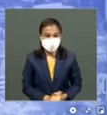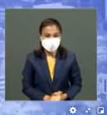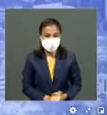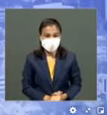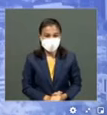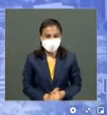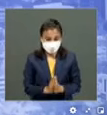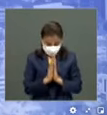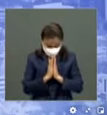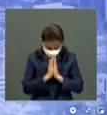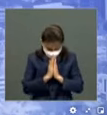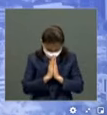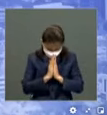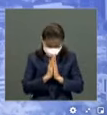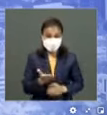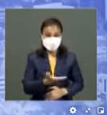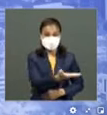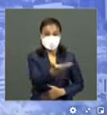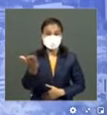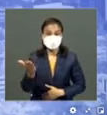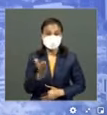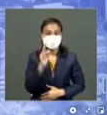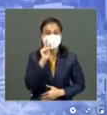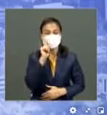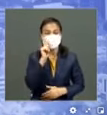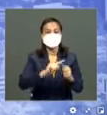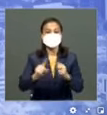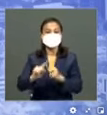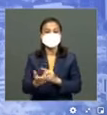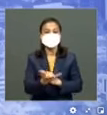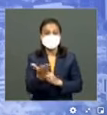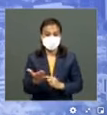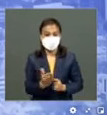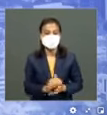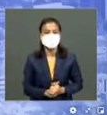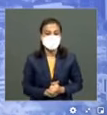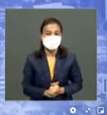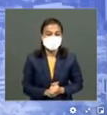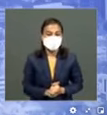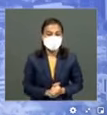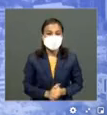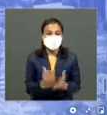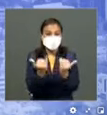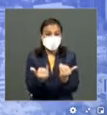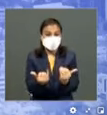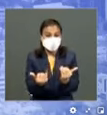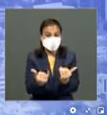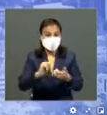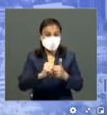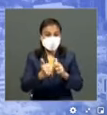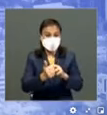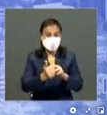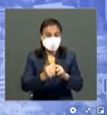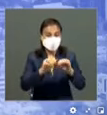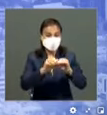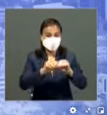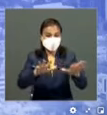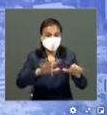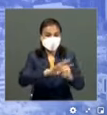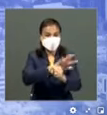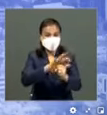กราบสวัสดีพี่น้องประชาชนและสื่อมวลชนทุกท่านนะคะวันนี้การติดตามสถานการณ์การแพร่ระบาดโควิดนะคะ